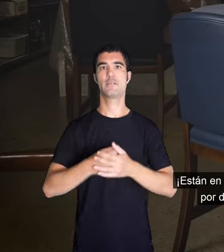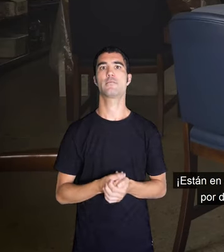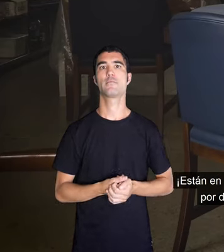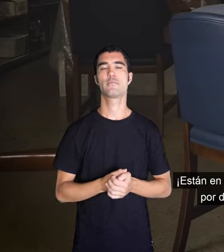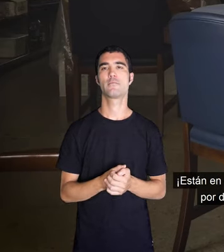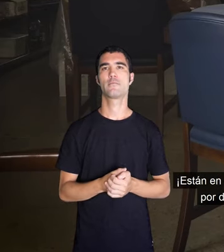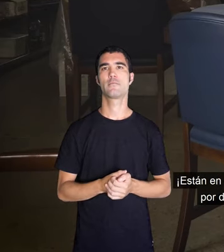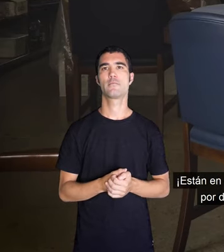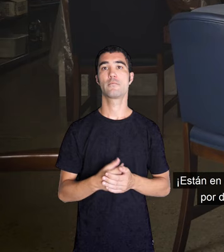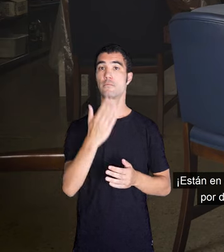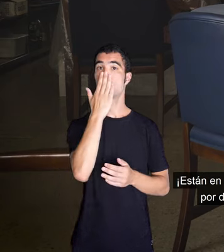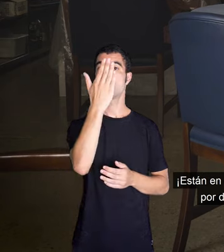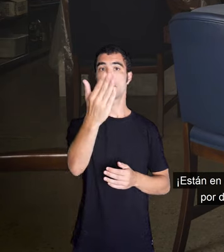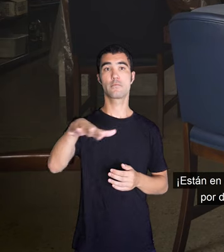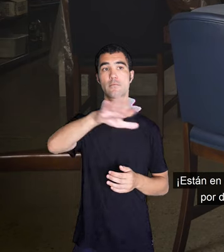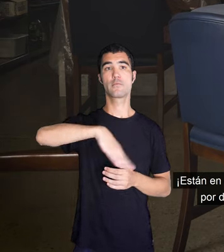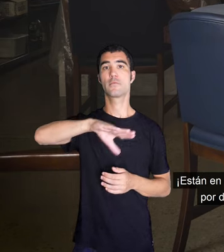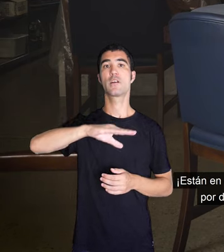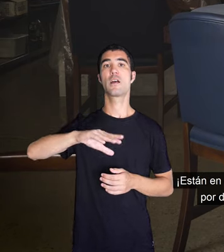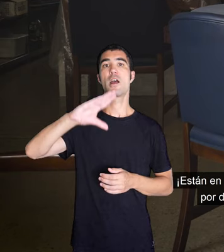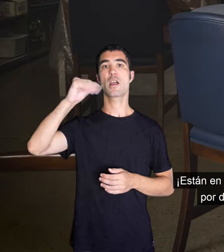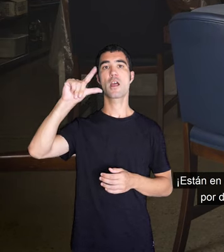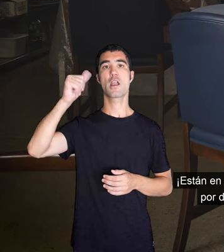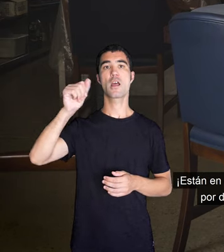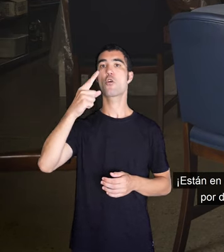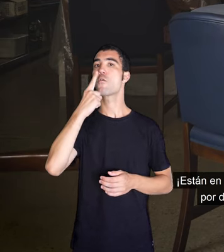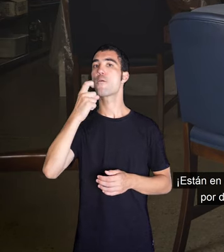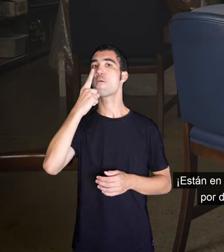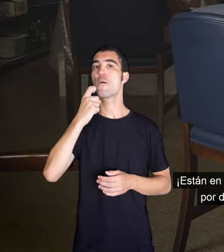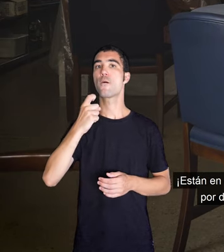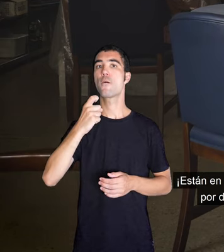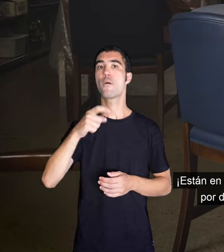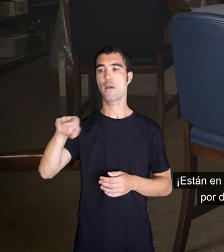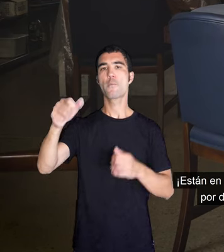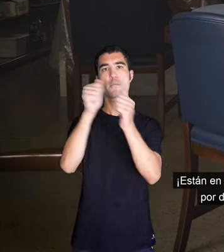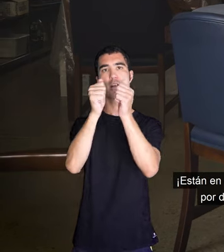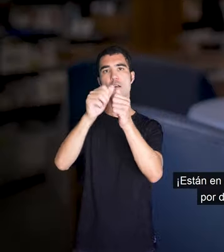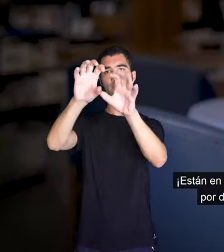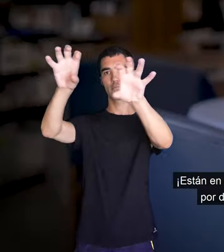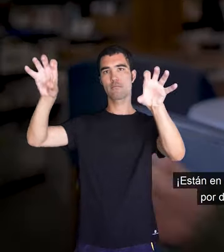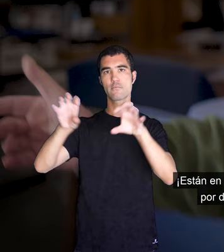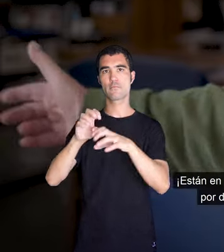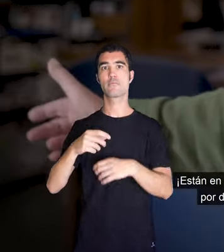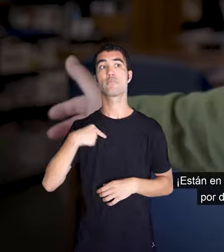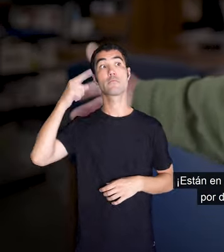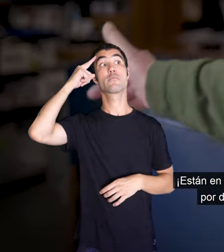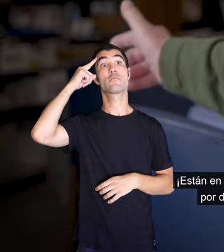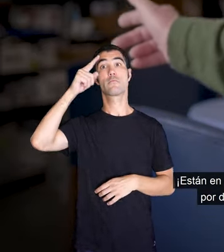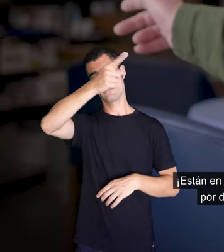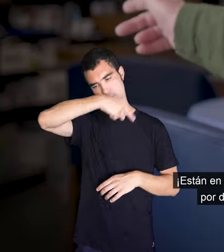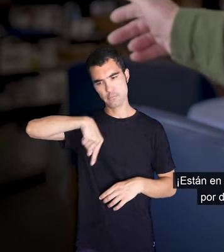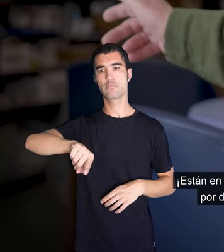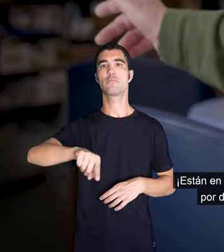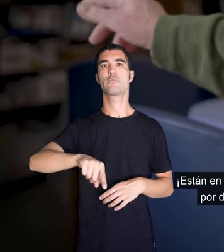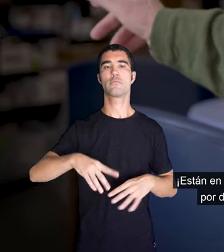I són en el morro de Cala Roja, allà, que aixes predes. I res, venguérem aquí,